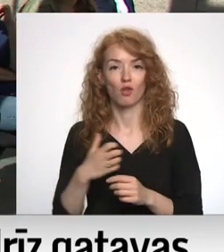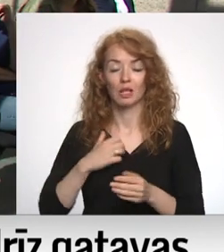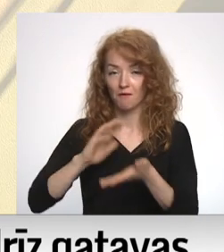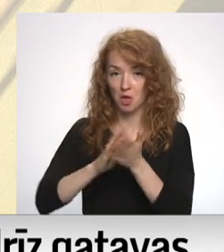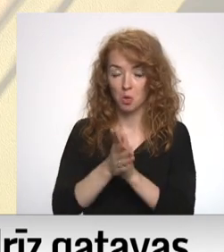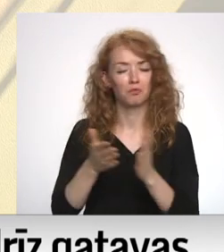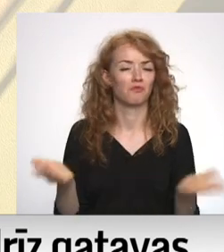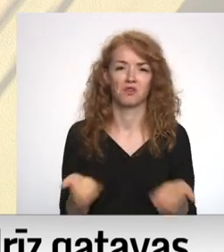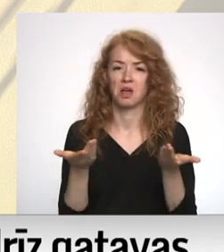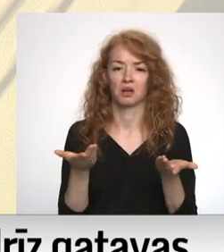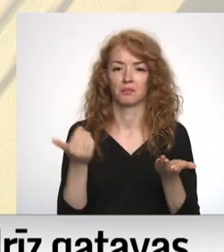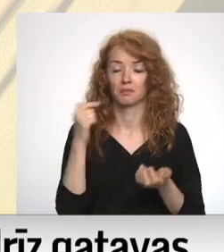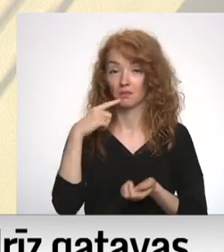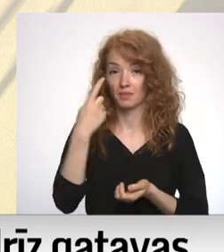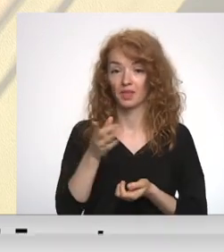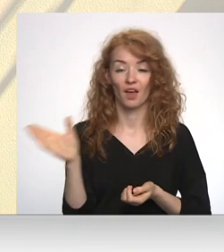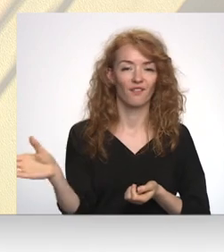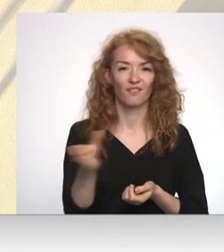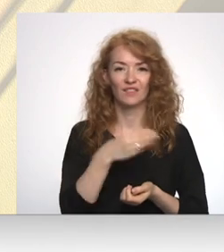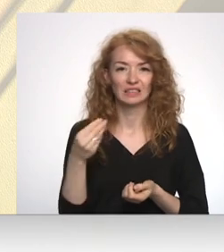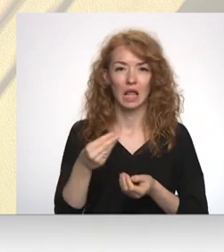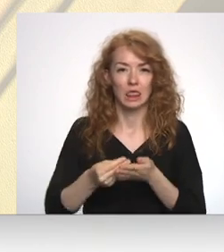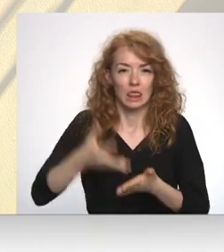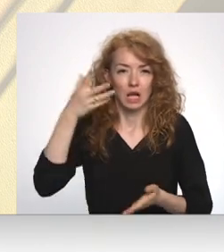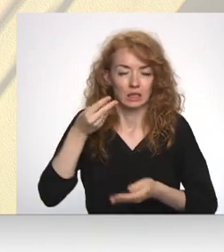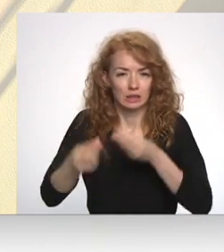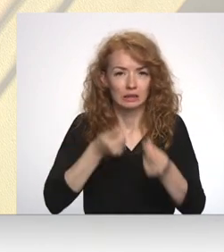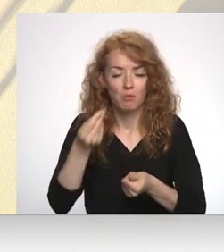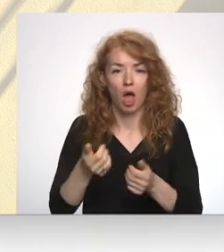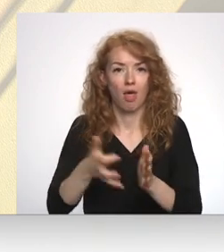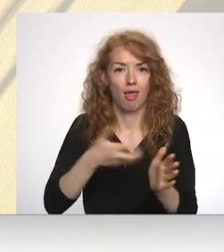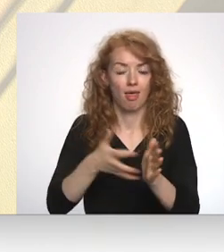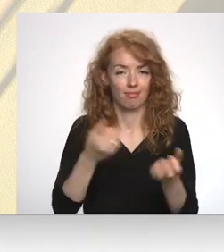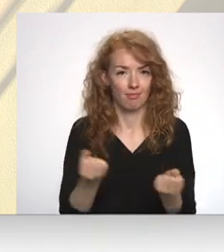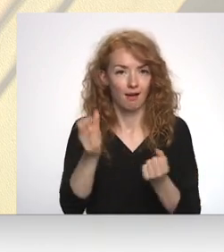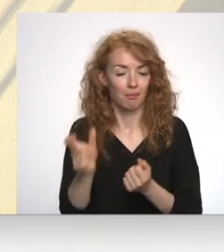bijis viegli. Viss šīs augošās izmaksas, trūkstošais darba spēks,